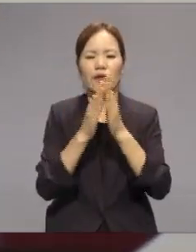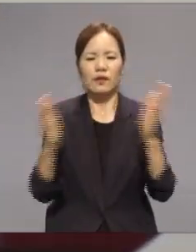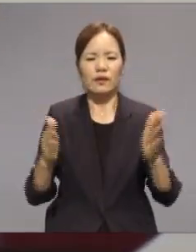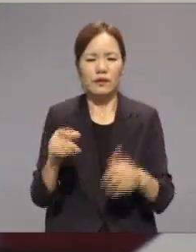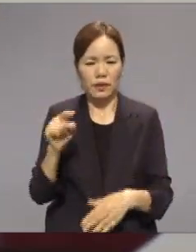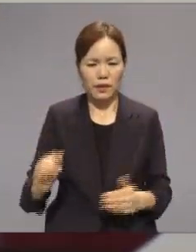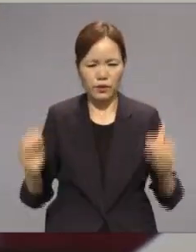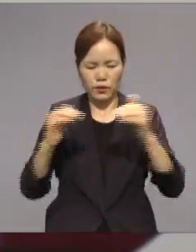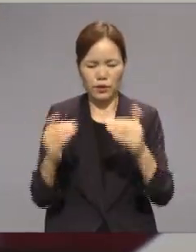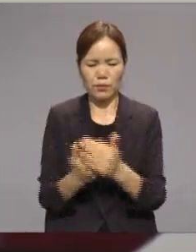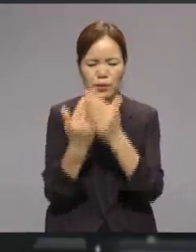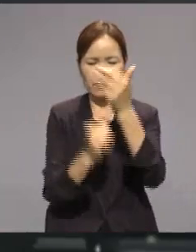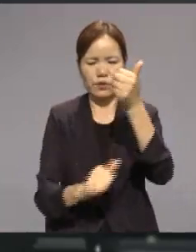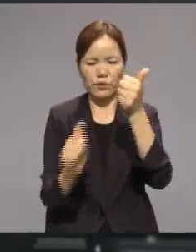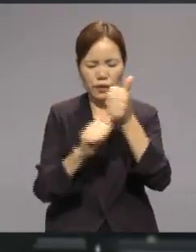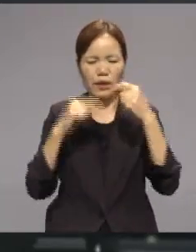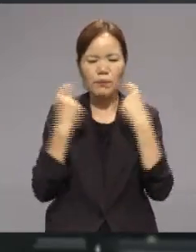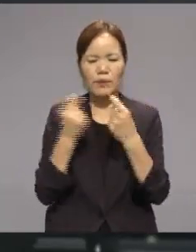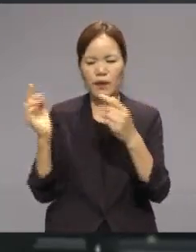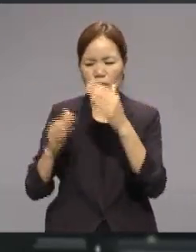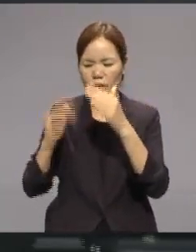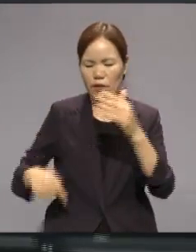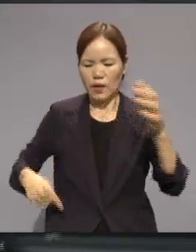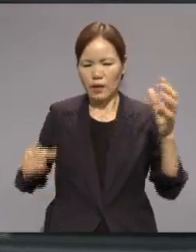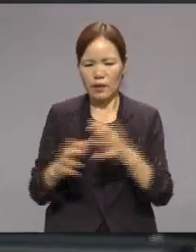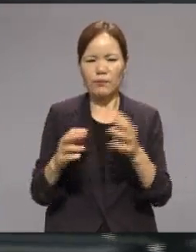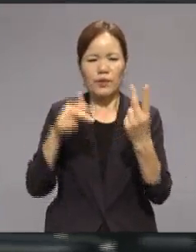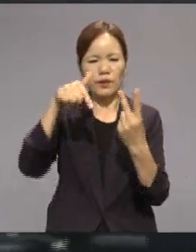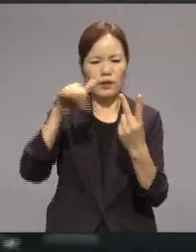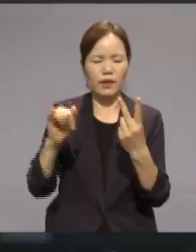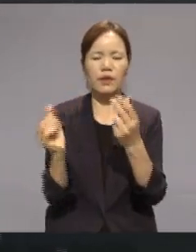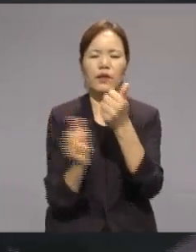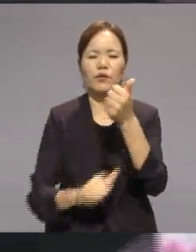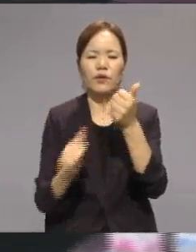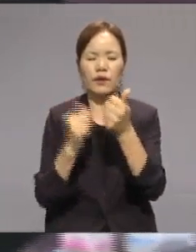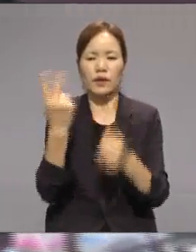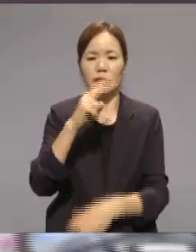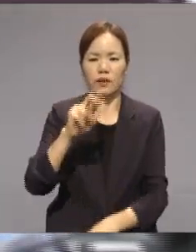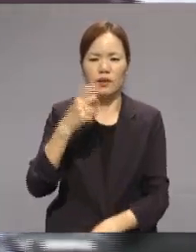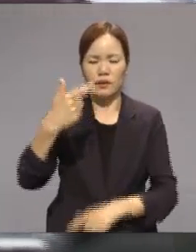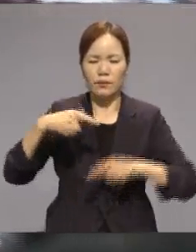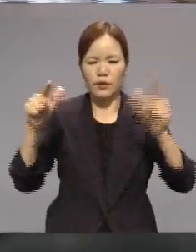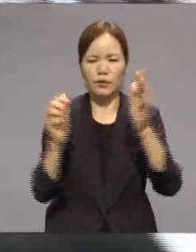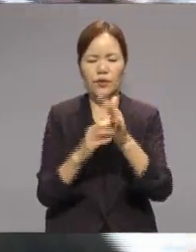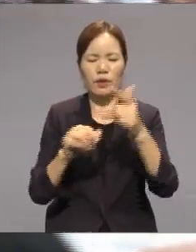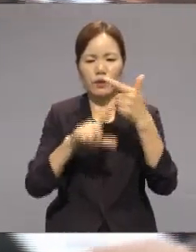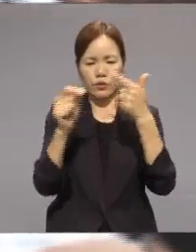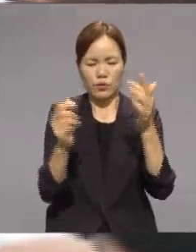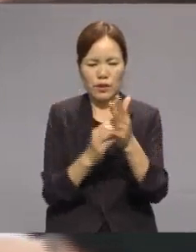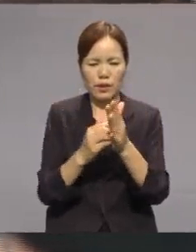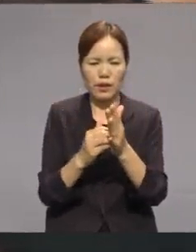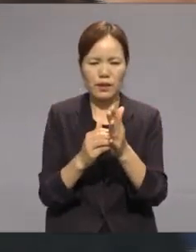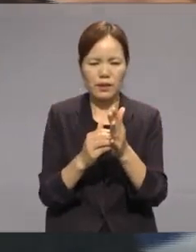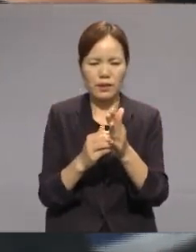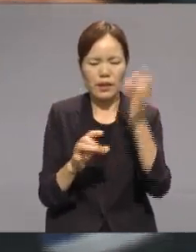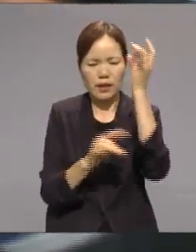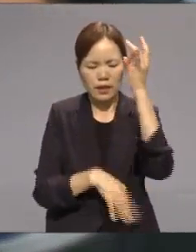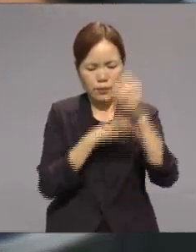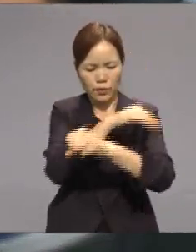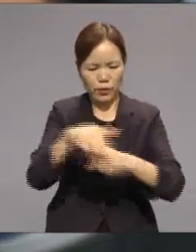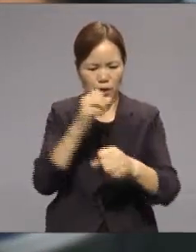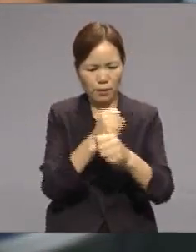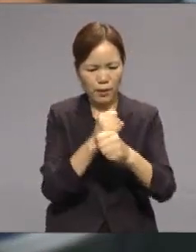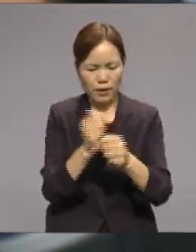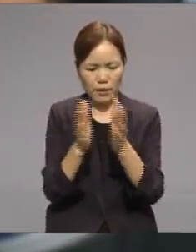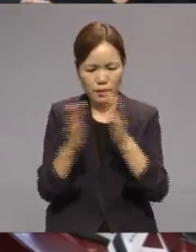발전 위원회는 민관 협력기구로 제 2기 위원회는 2026년 6월까지 화성시 균형 발전 기본 계획 수립